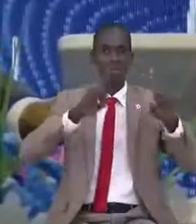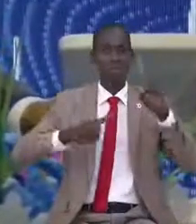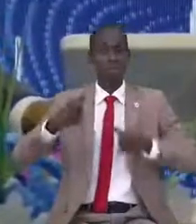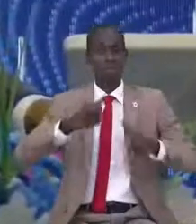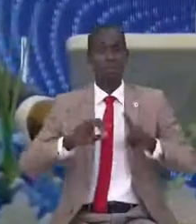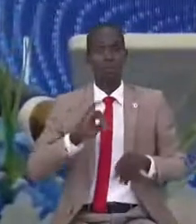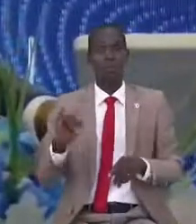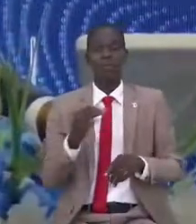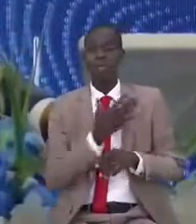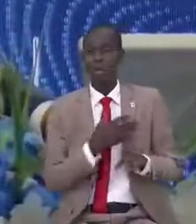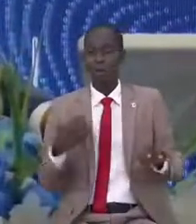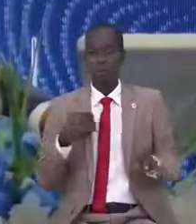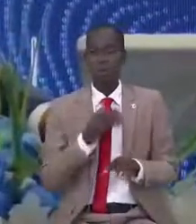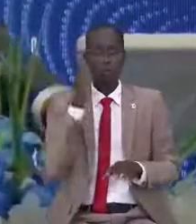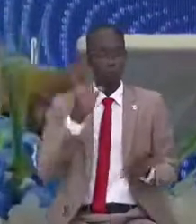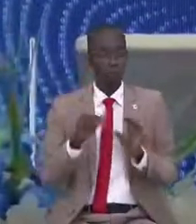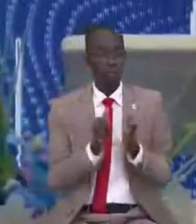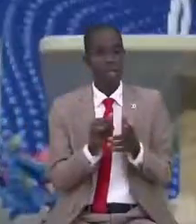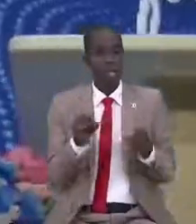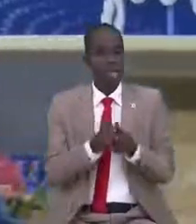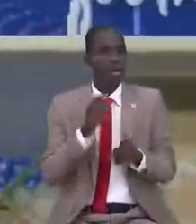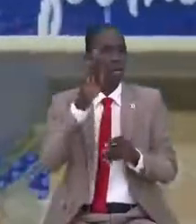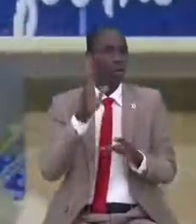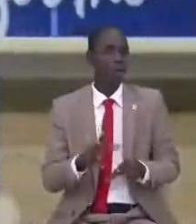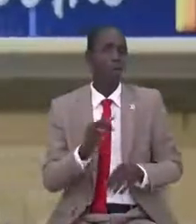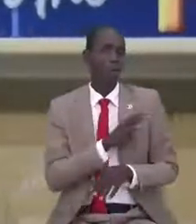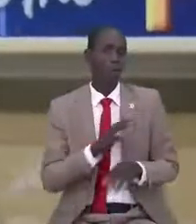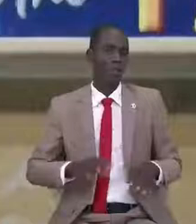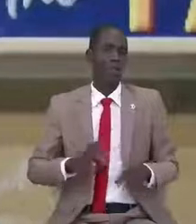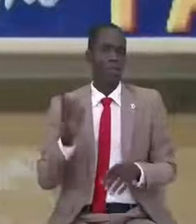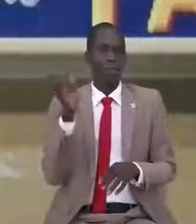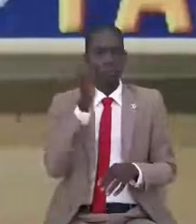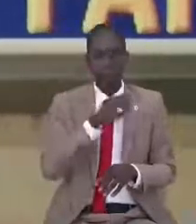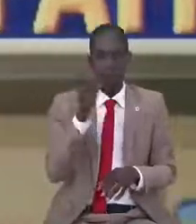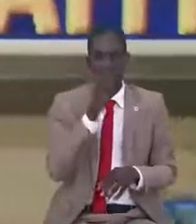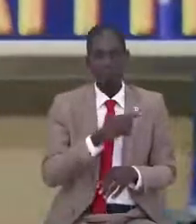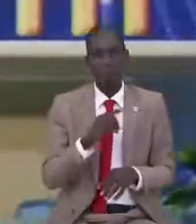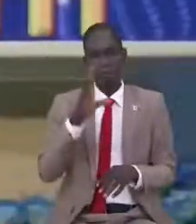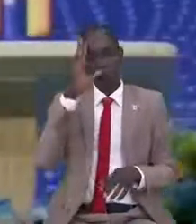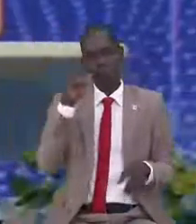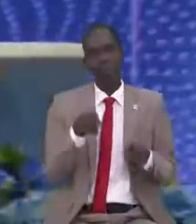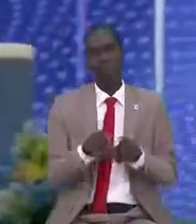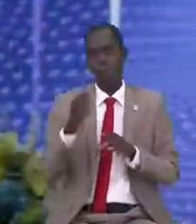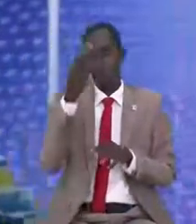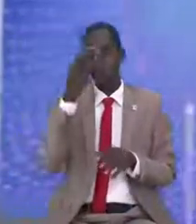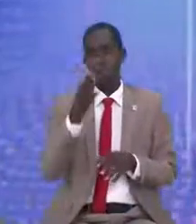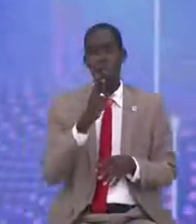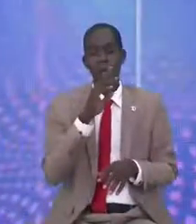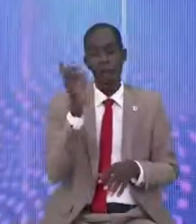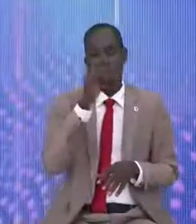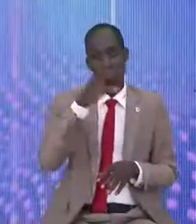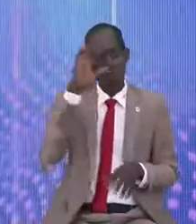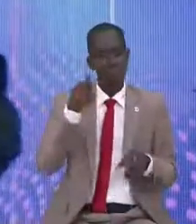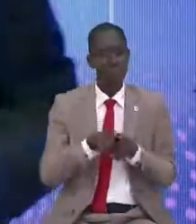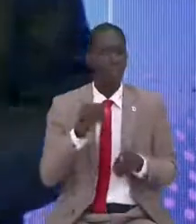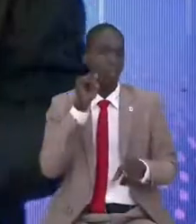On fait cela en tant que ministre de Christ. Les faux frères, est-ce que vous savez qu'il y a de faux frères?